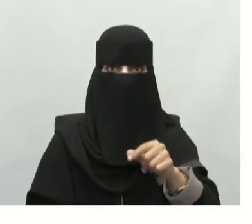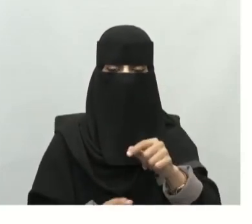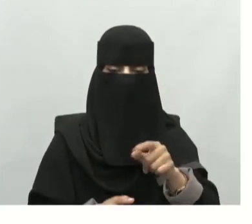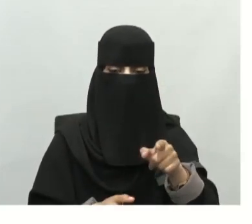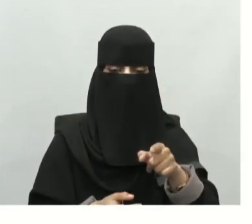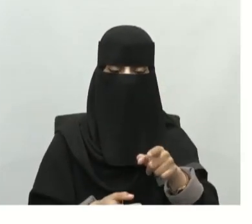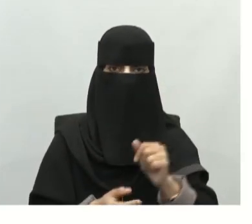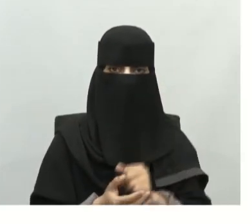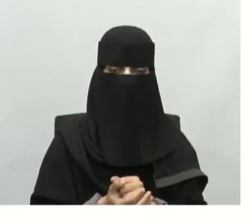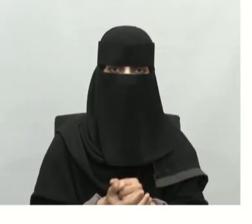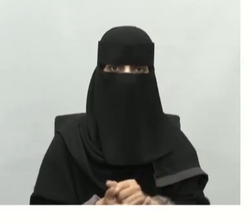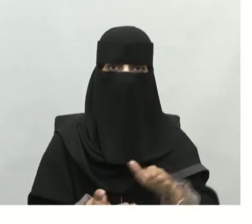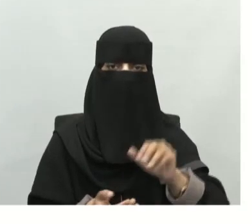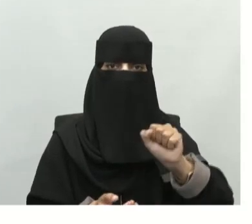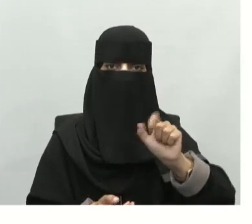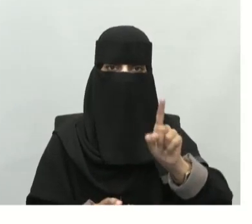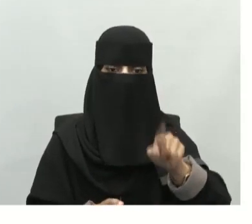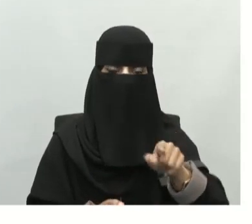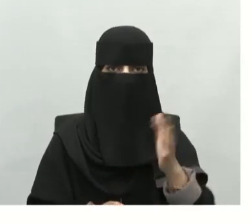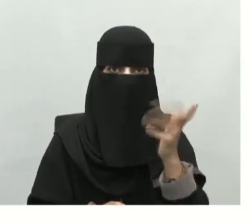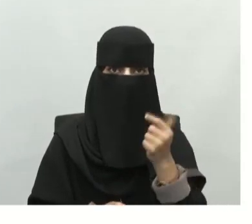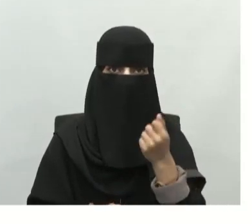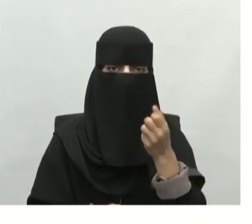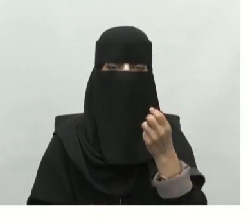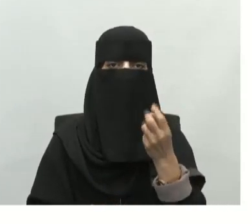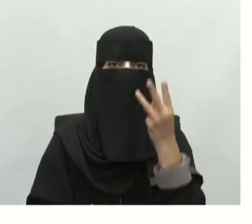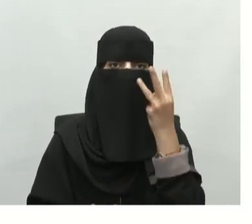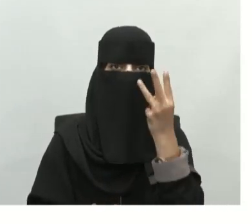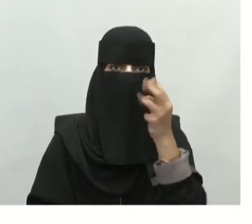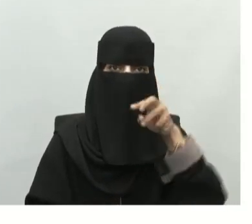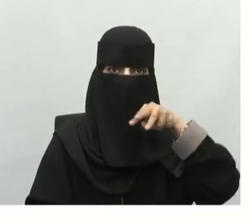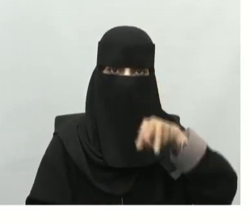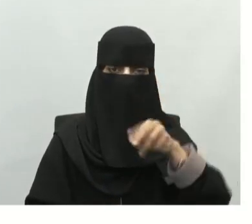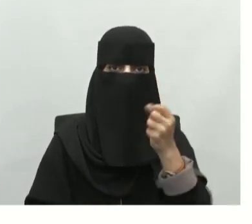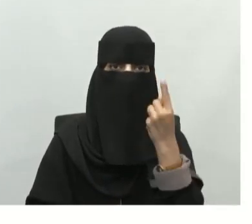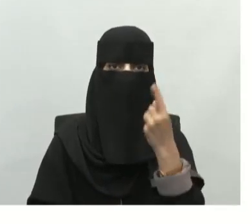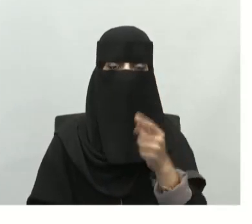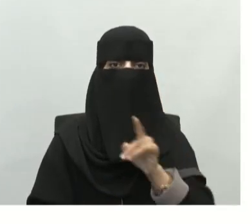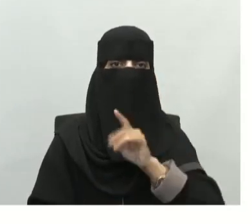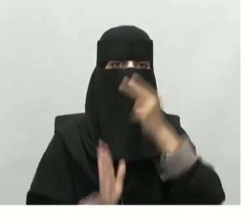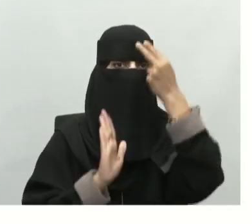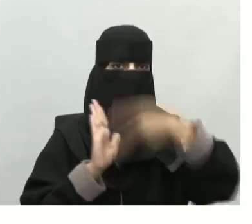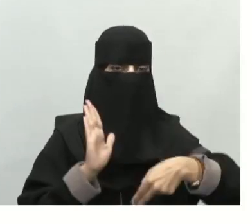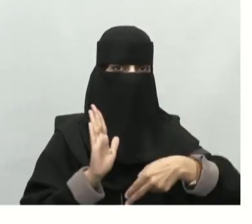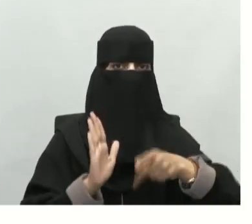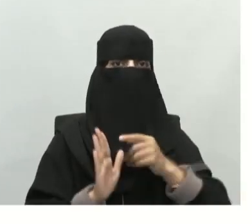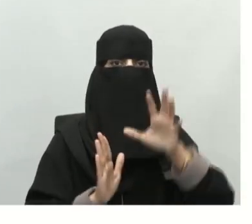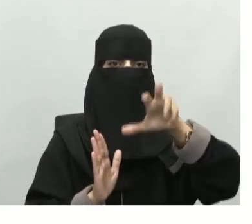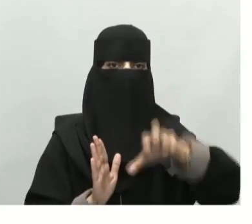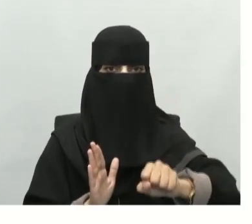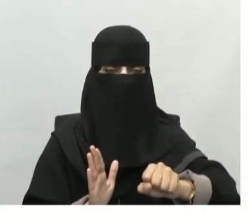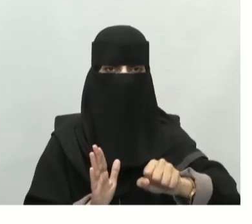فغرامي الضب 3000 ريال فممنوع ان نصطاد الضب